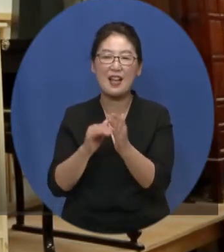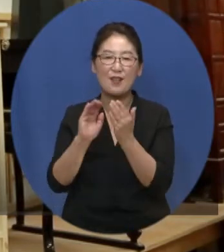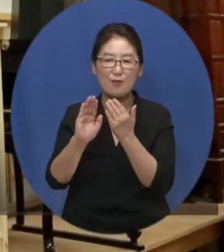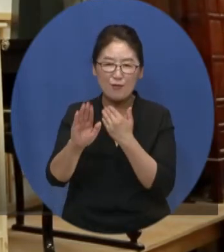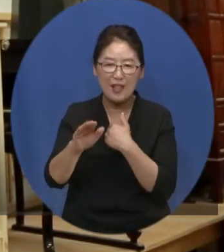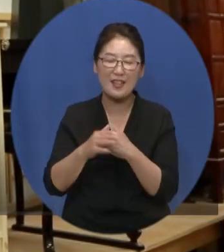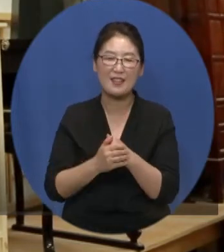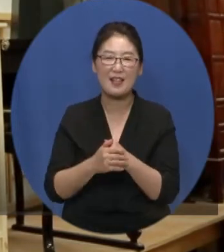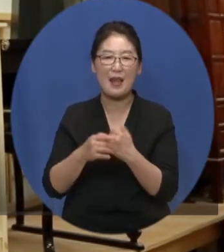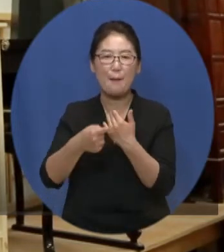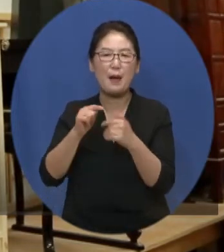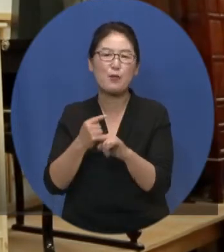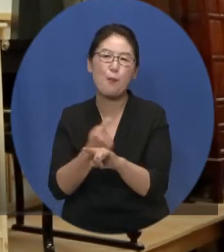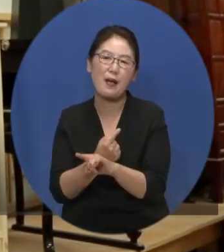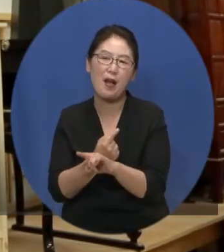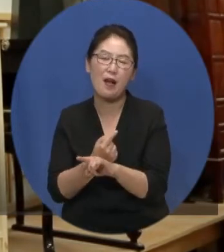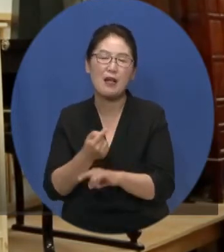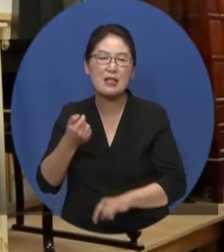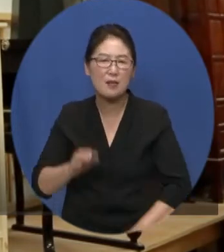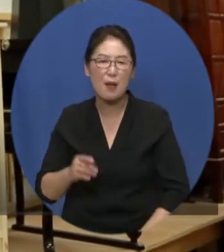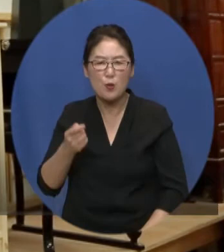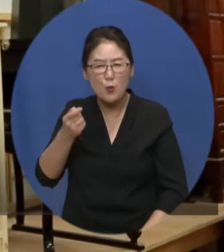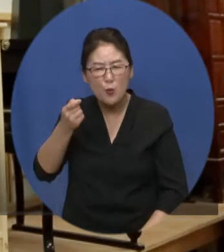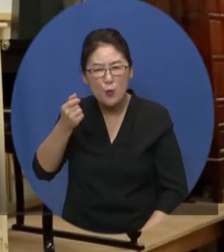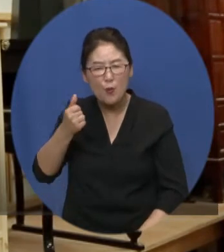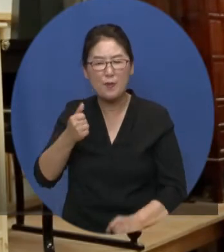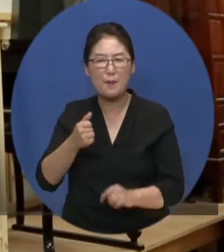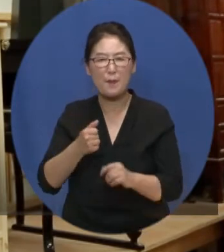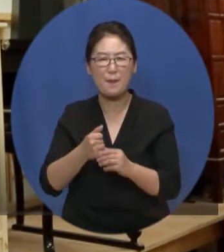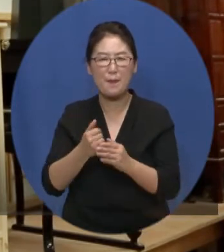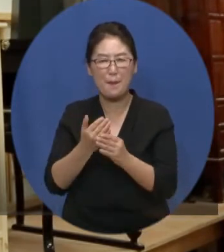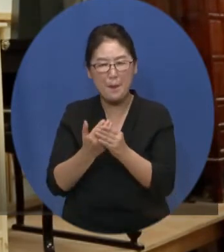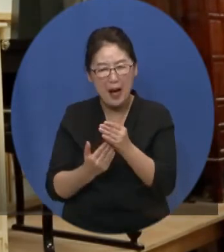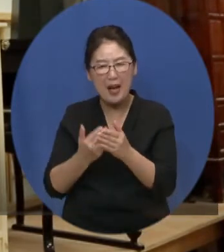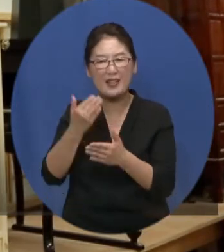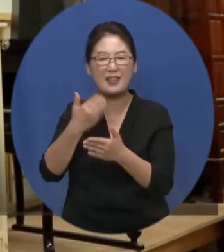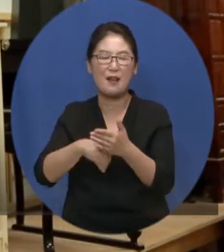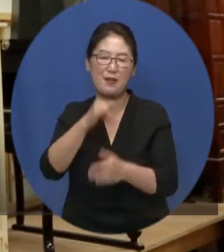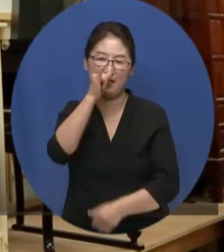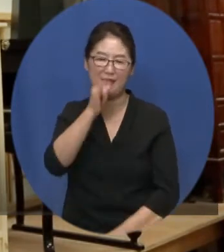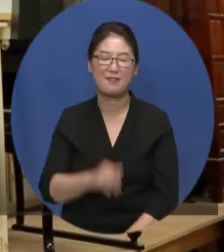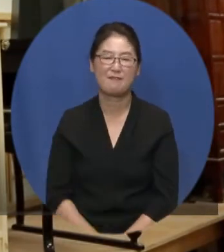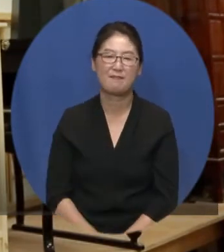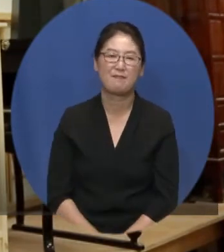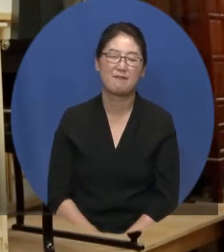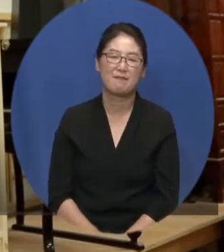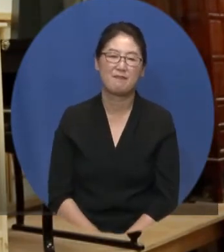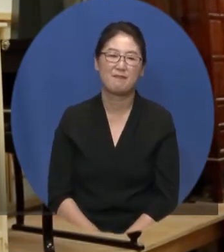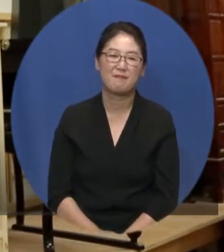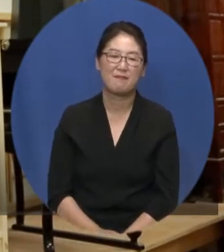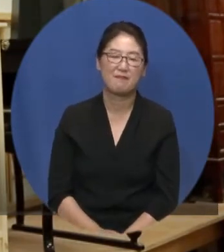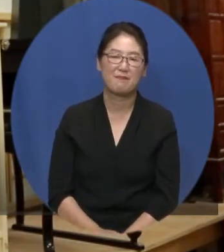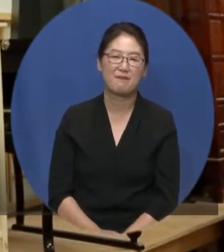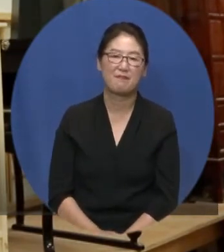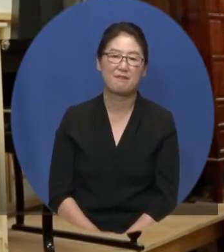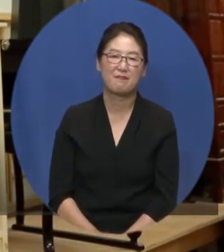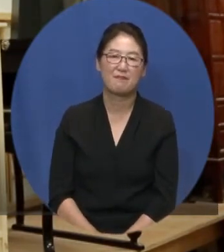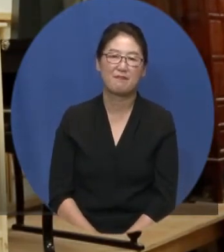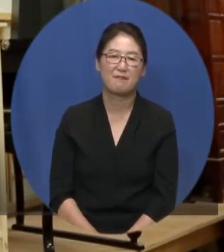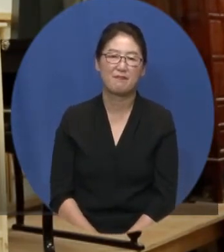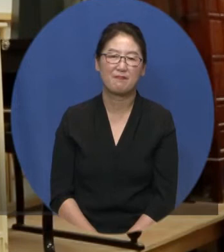아직까지는 조금은 남아있는 거죠 그런 마음들이 되지 그래도